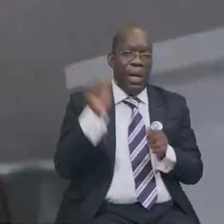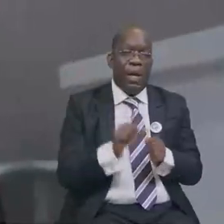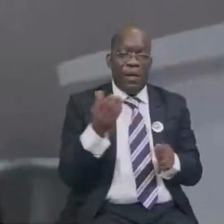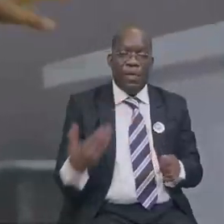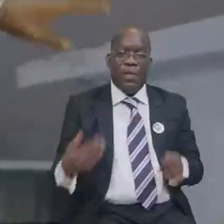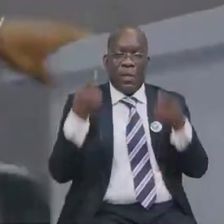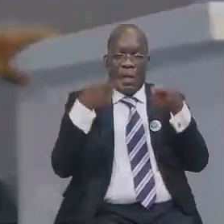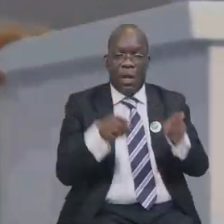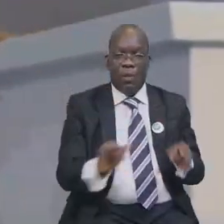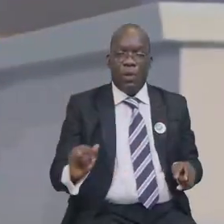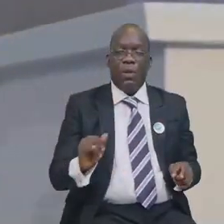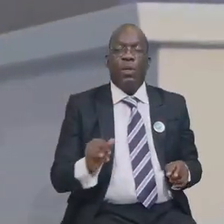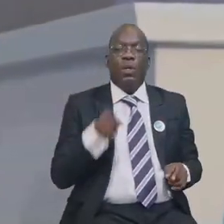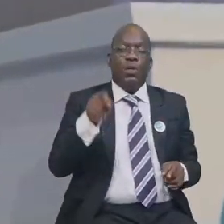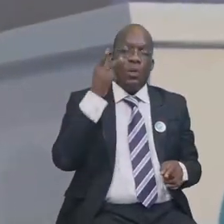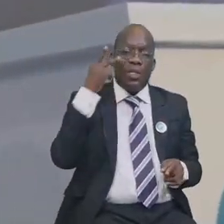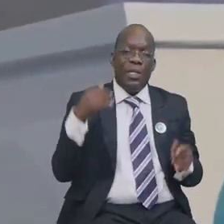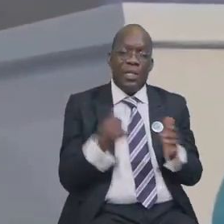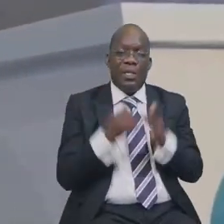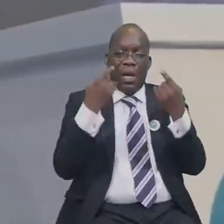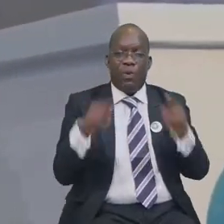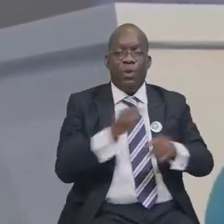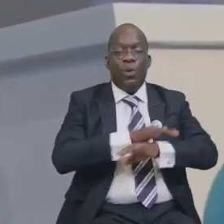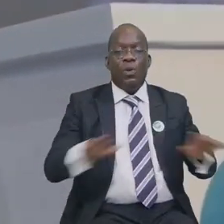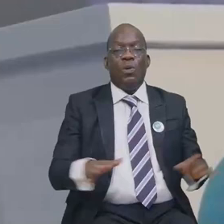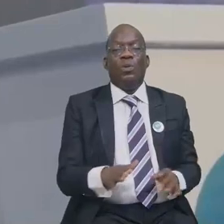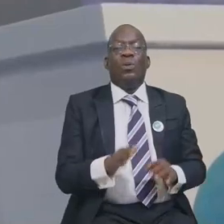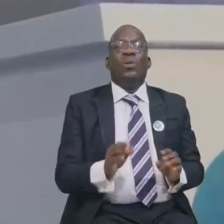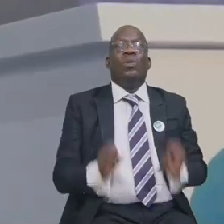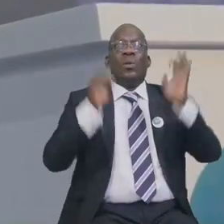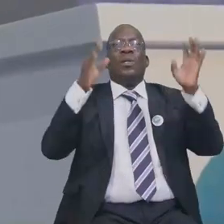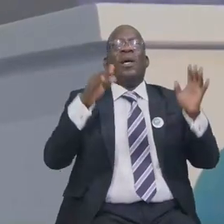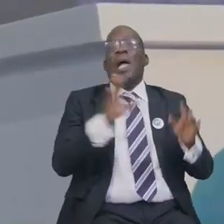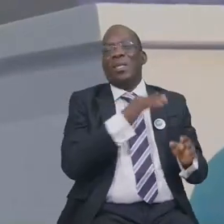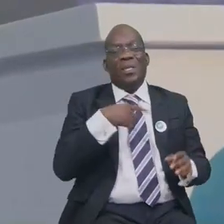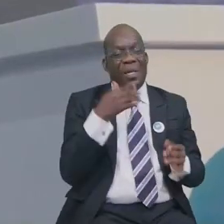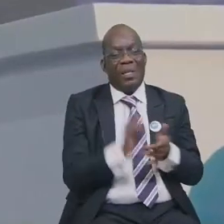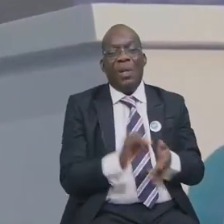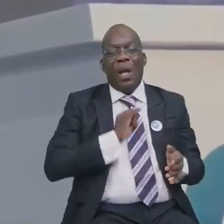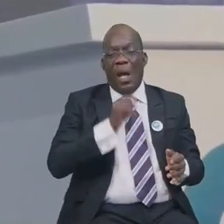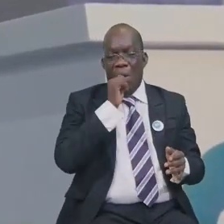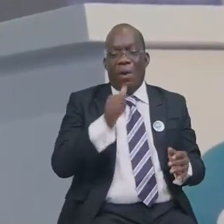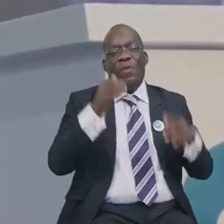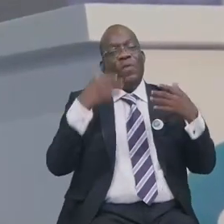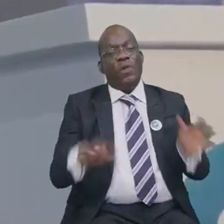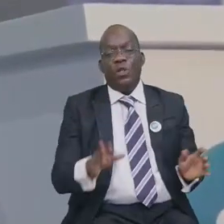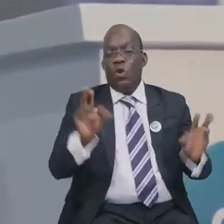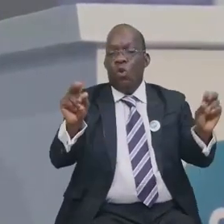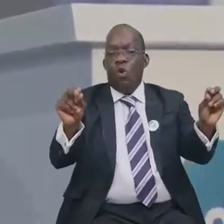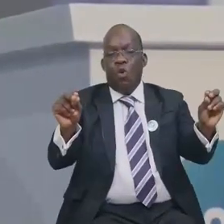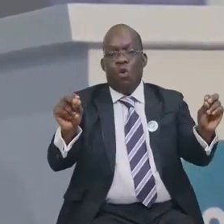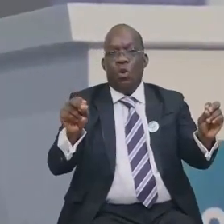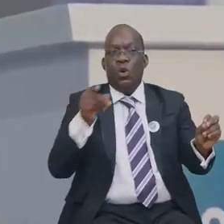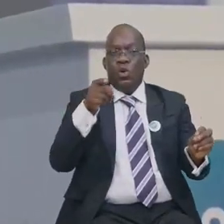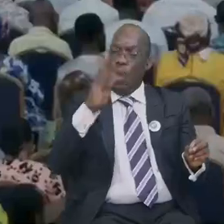vois tout ce qui se passe, ne baisse pas la tête pour dire, « Oh, je suis fini. » Non, tu n'es pas encore fini, mais tes problèmes